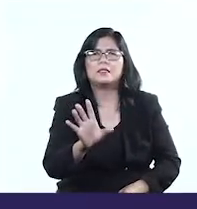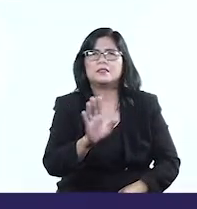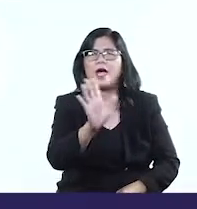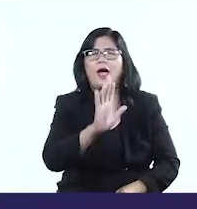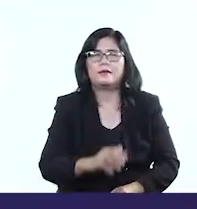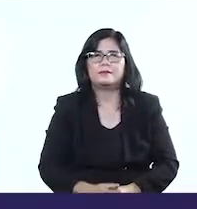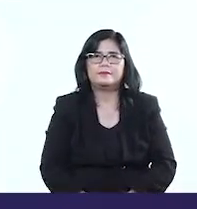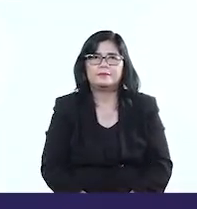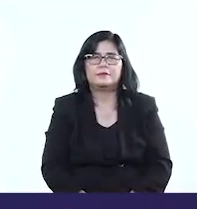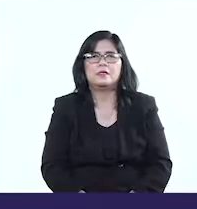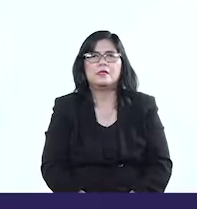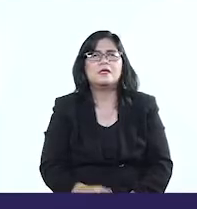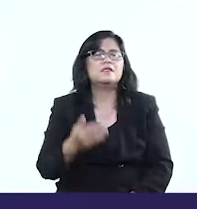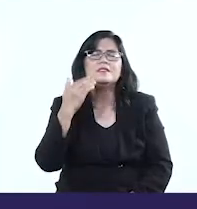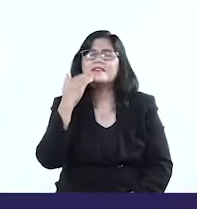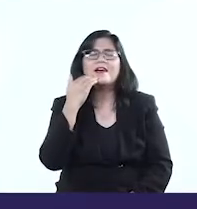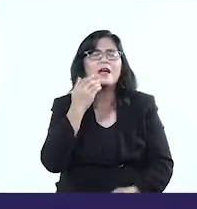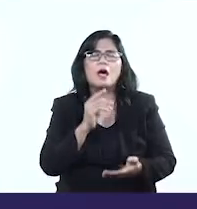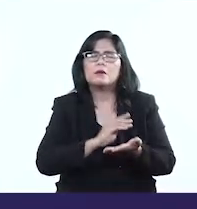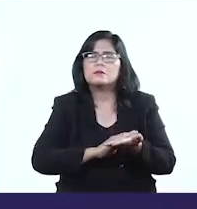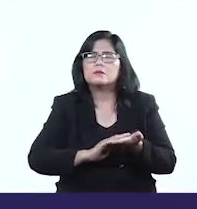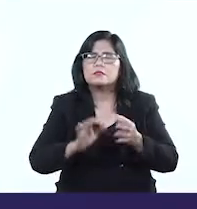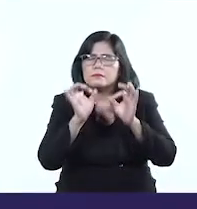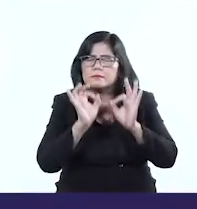Hai jagalah kemurnian iman